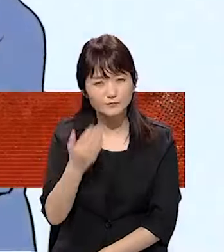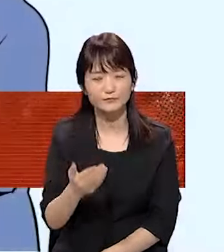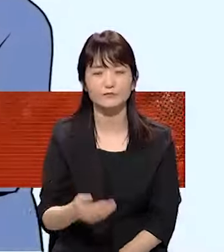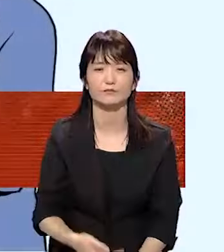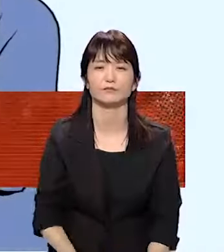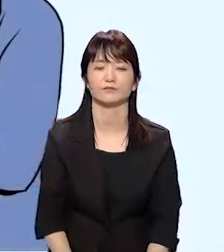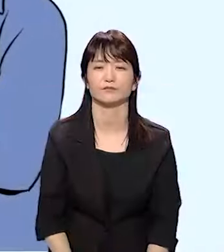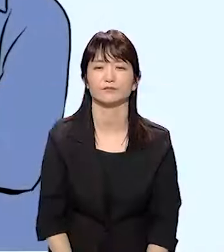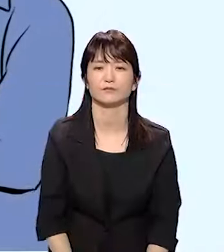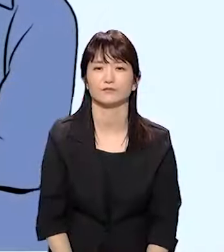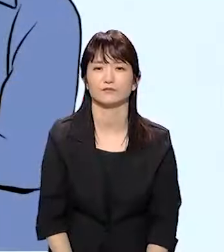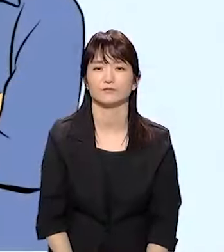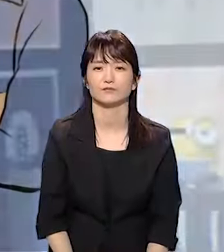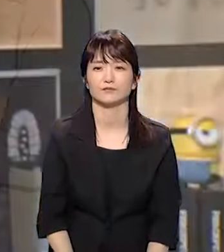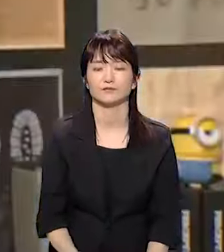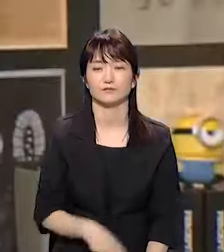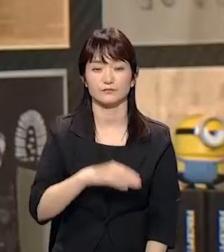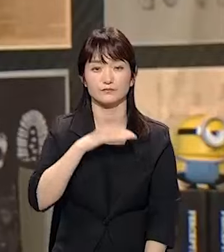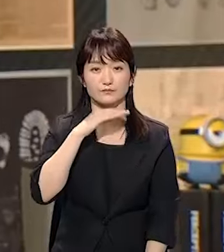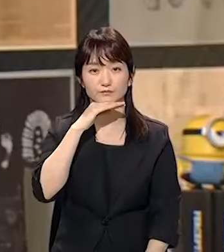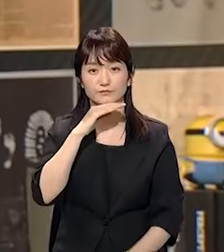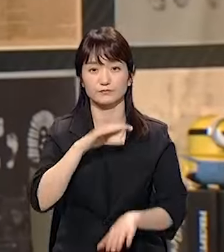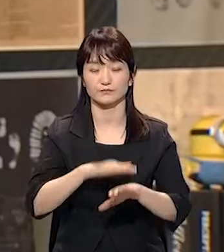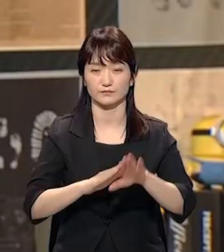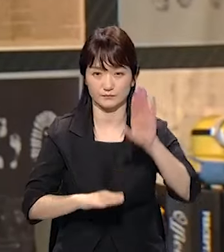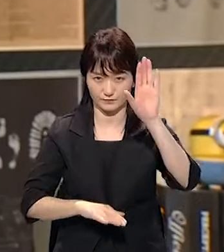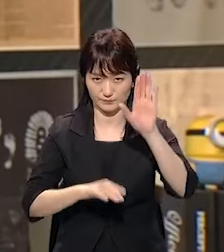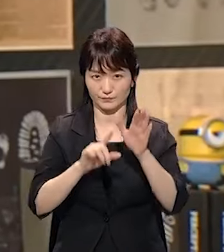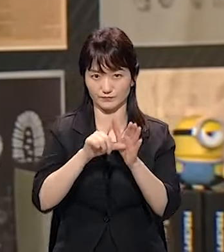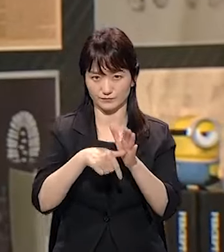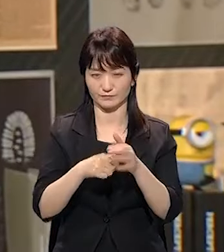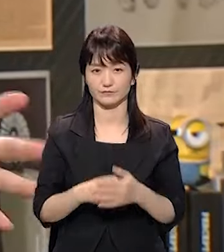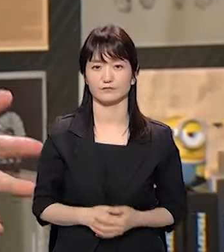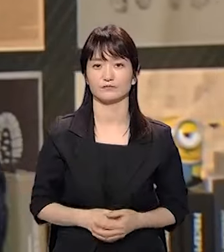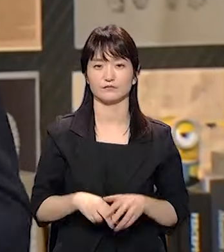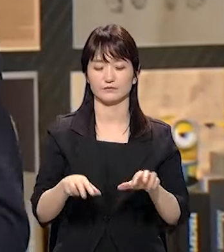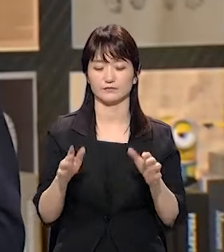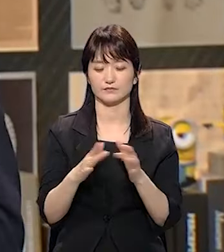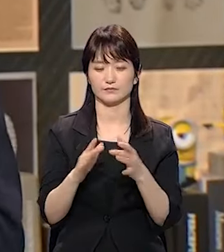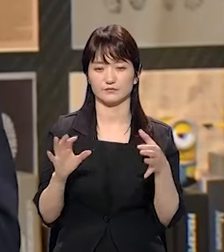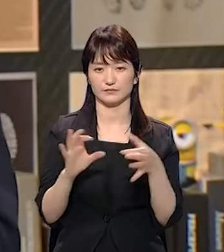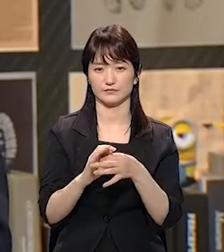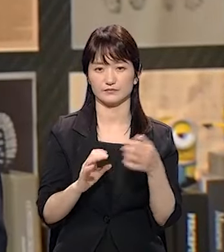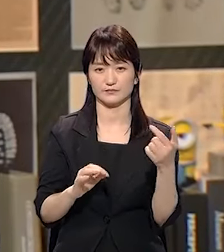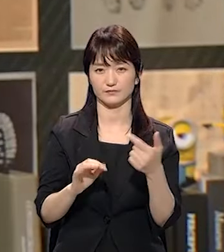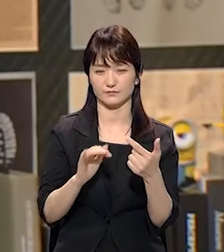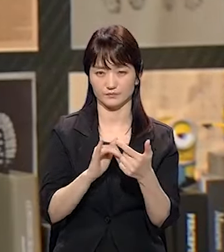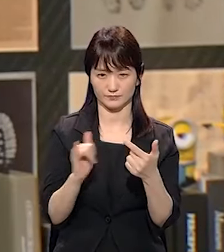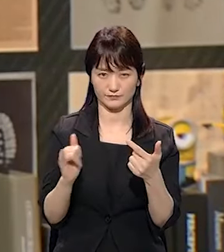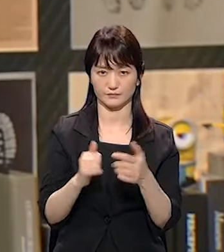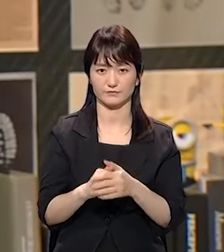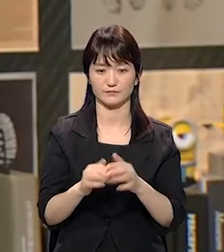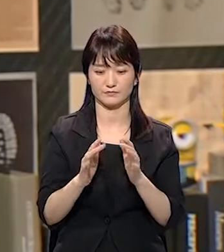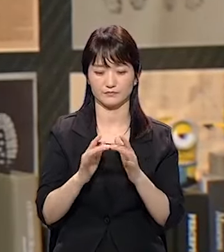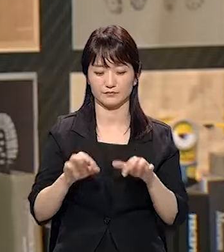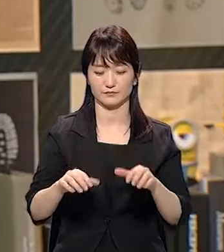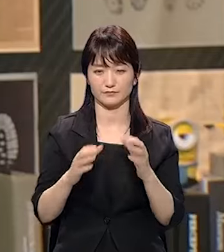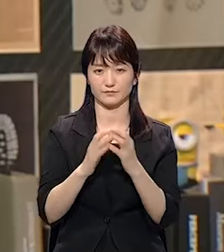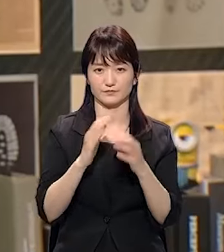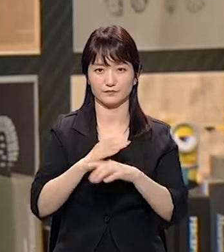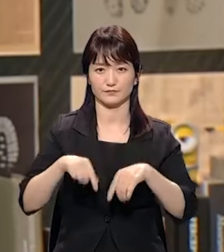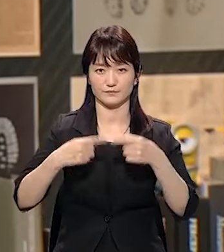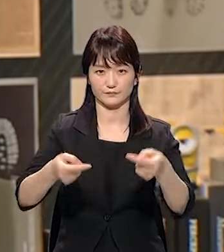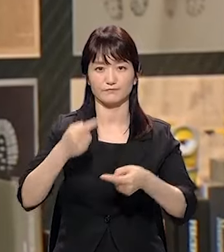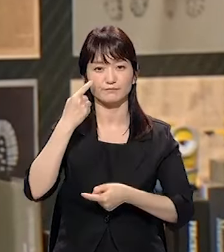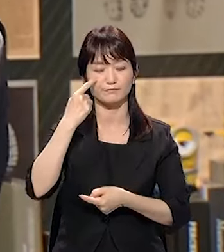보내왔습니다 그렇군요 자 기다리고 기다리셨던 부처 핸접 타임 6천여 분의 가족 여러분들 함께하고 계신데요 채팅창에로